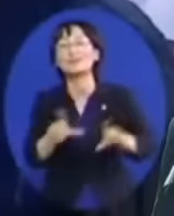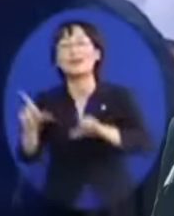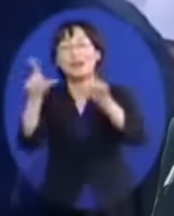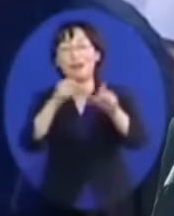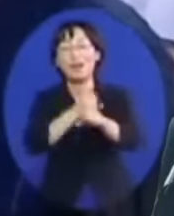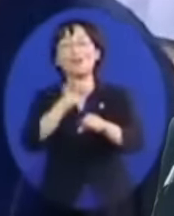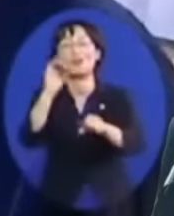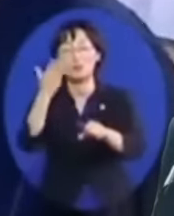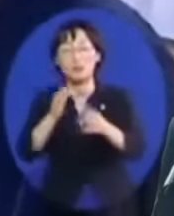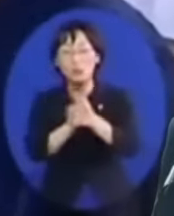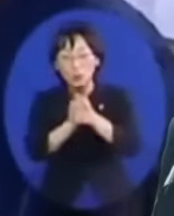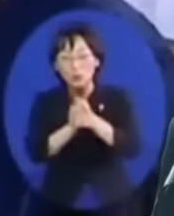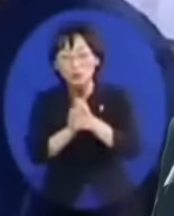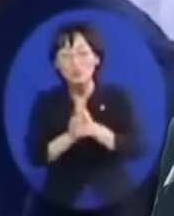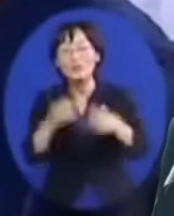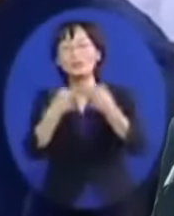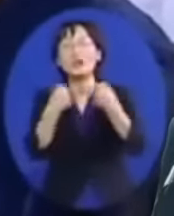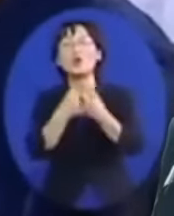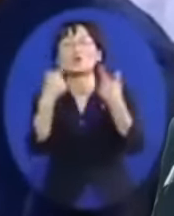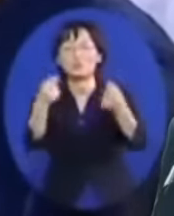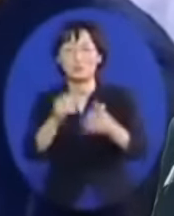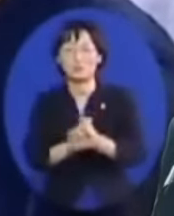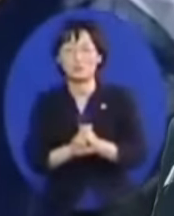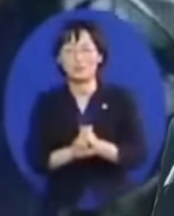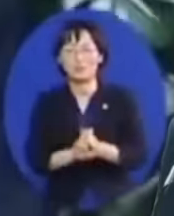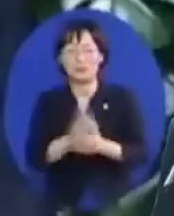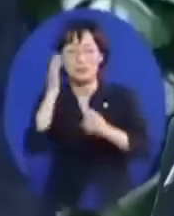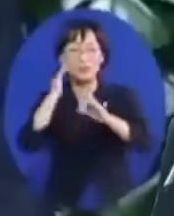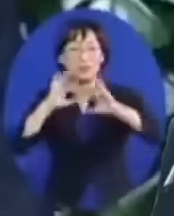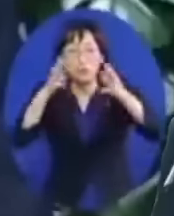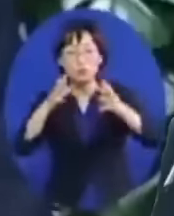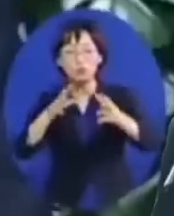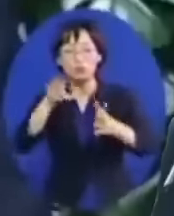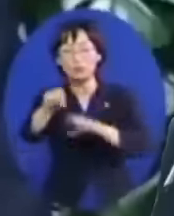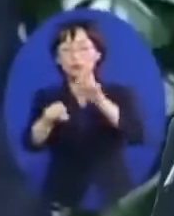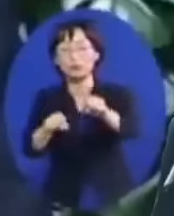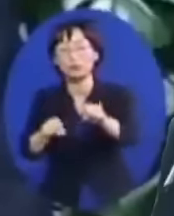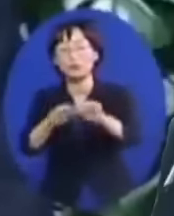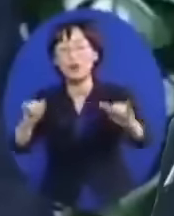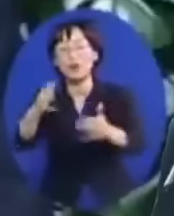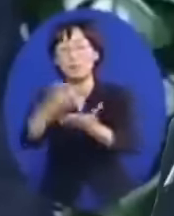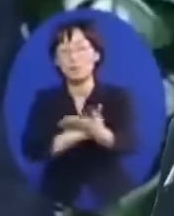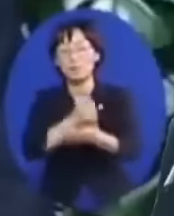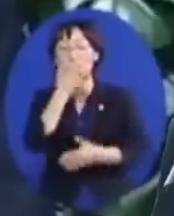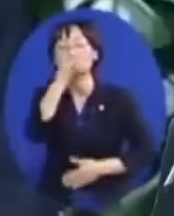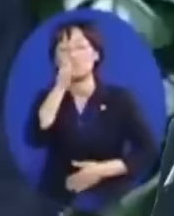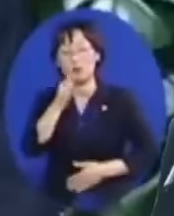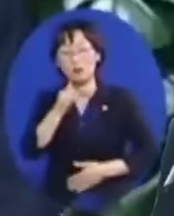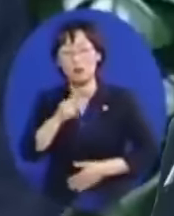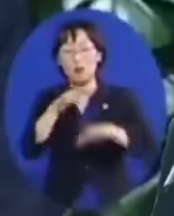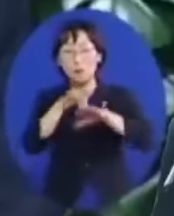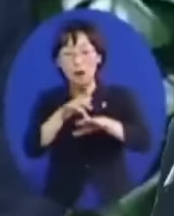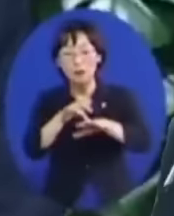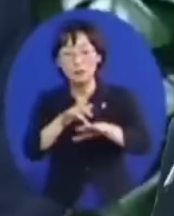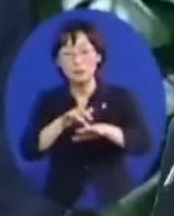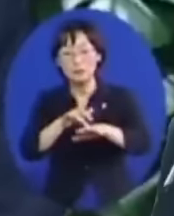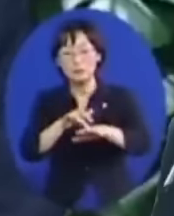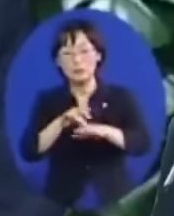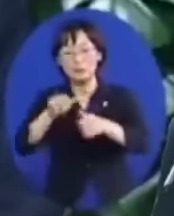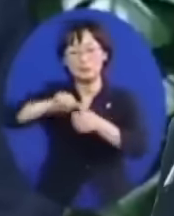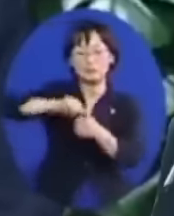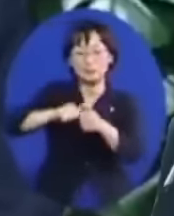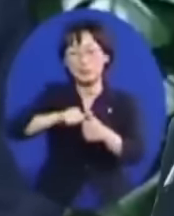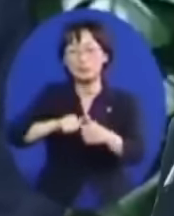것입니다. 기도는 싸움입니다. 천국은 침노하는 자가 빼앗는다고 그랬습니다. 마귀와 레슬링하는